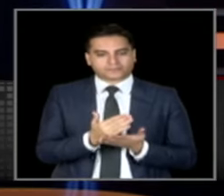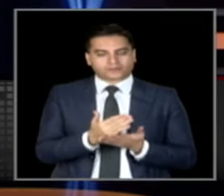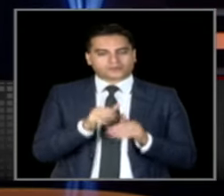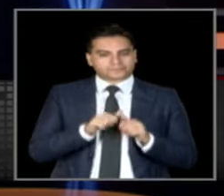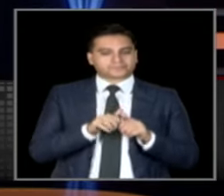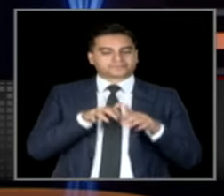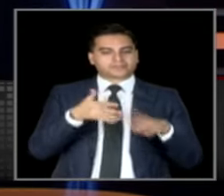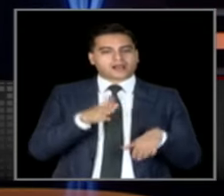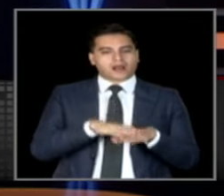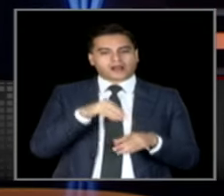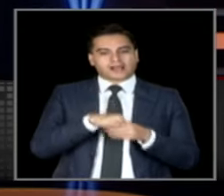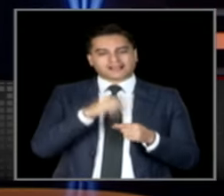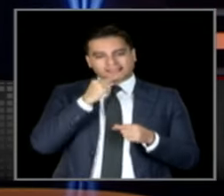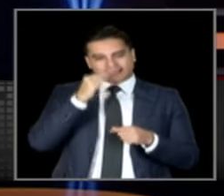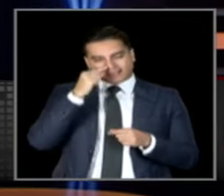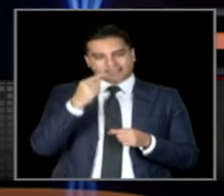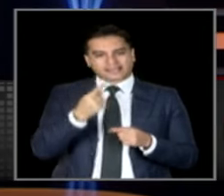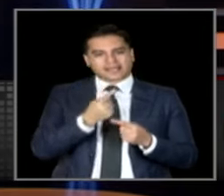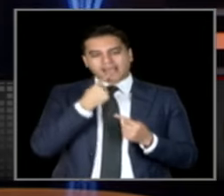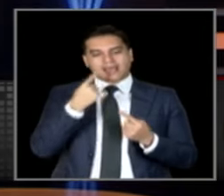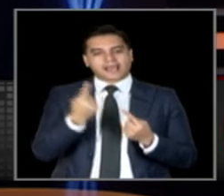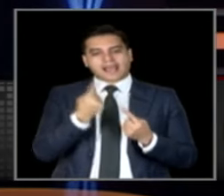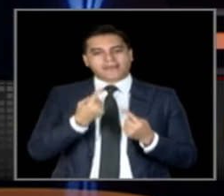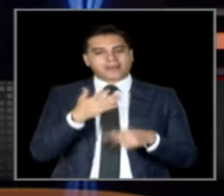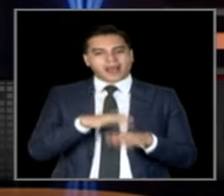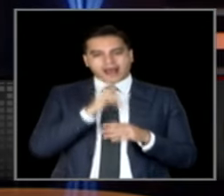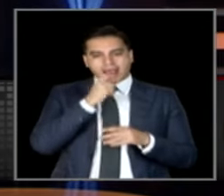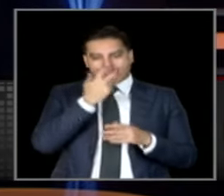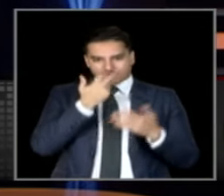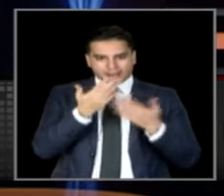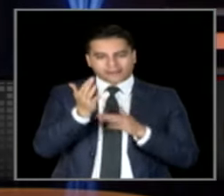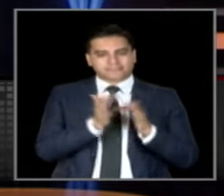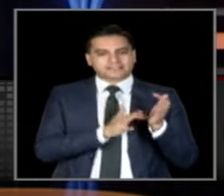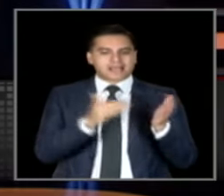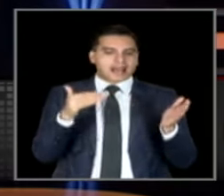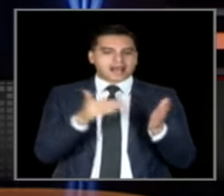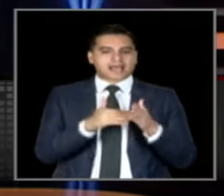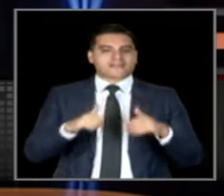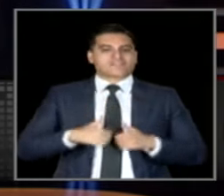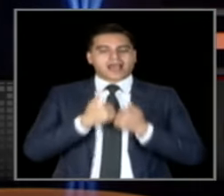بتدور في إطار ديني فلسفي عن أيام المسيح الأخيرة.